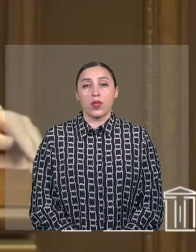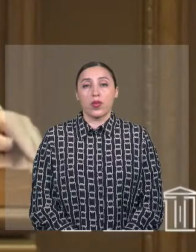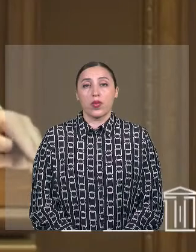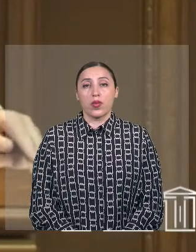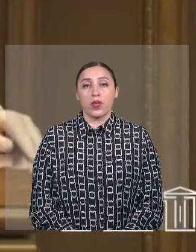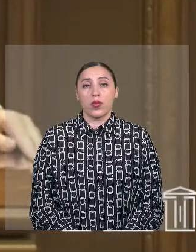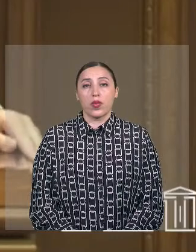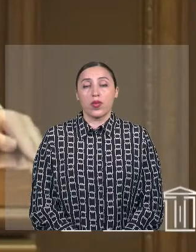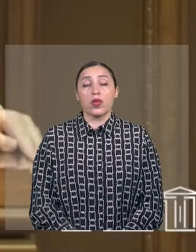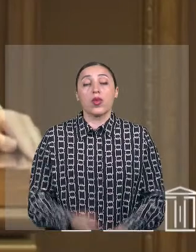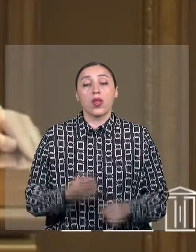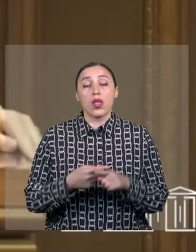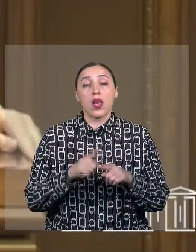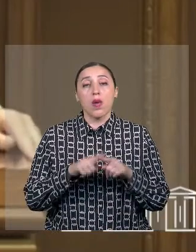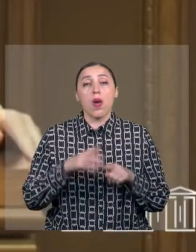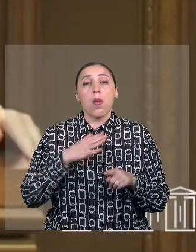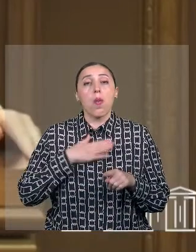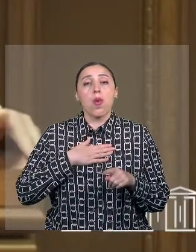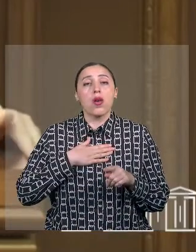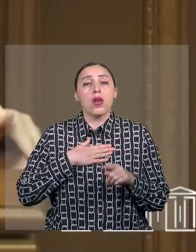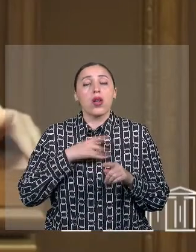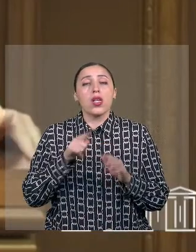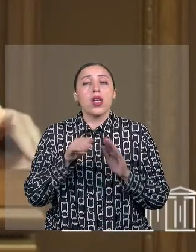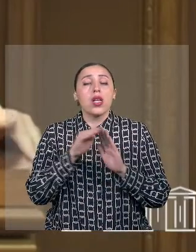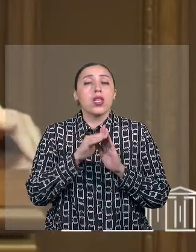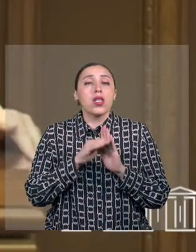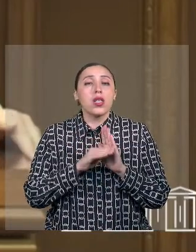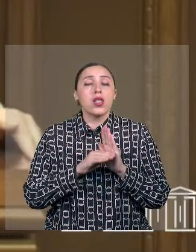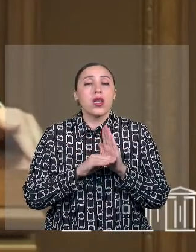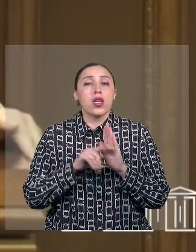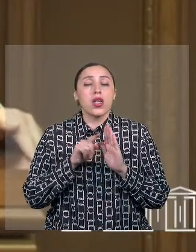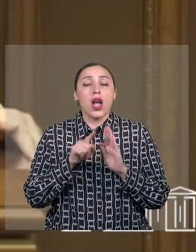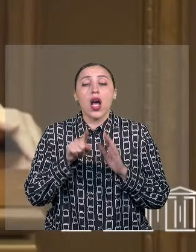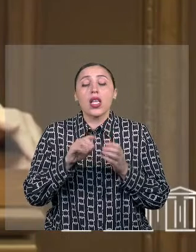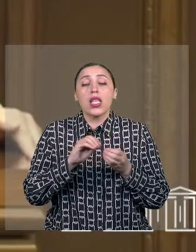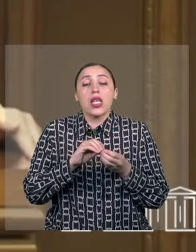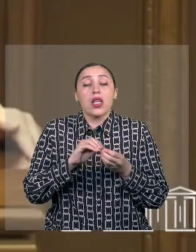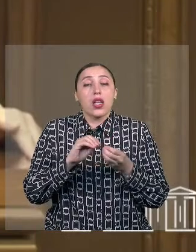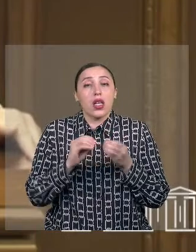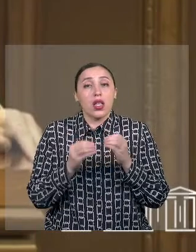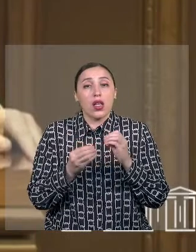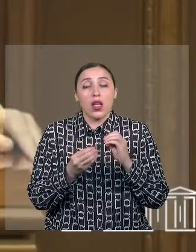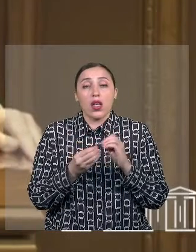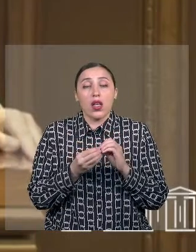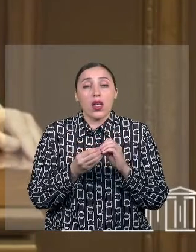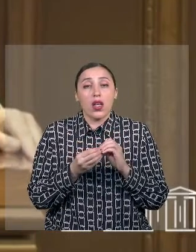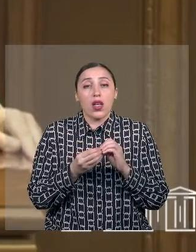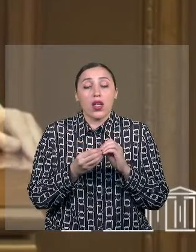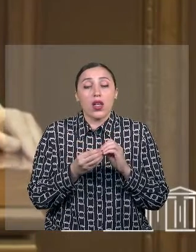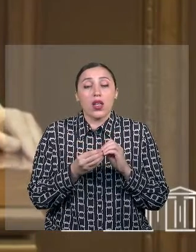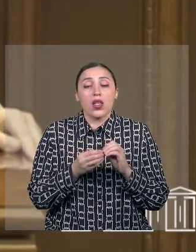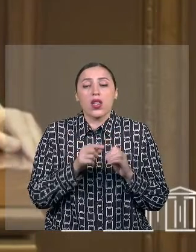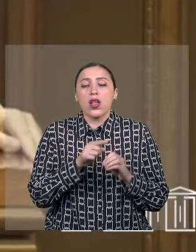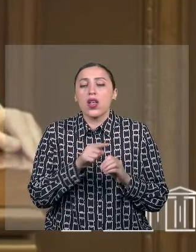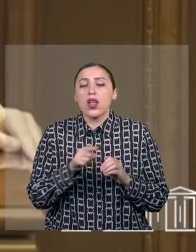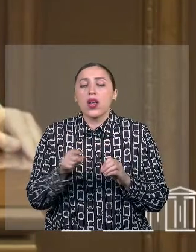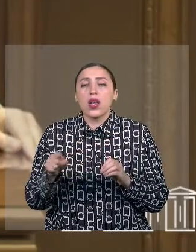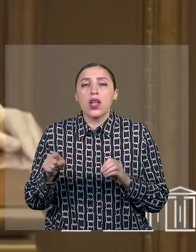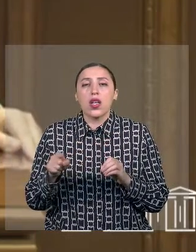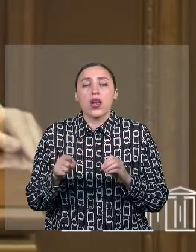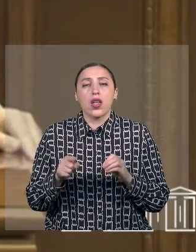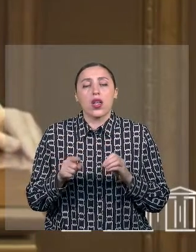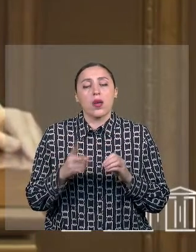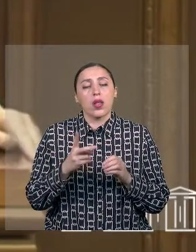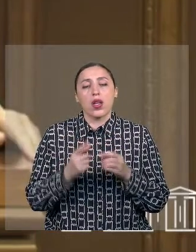մեր ռազմավարական խնդիրն է այդ դեֆորմացիայի արդյունքում առաջացած